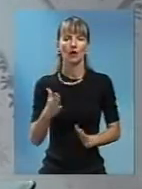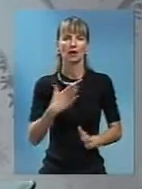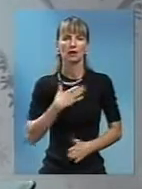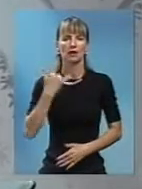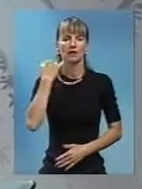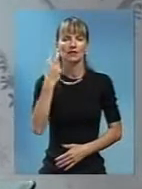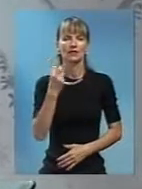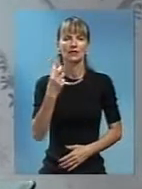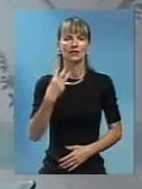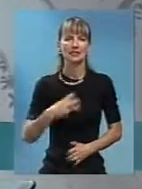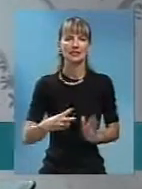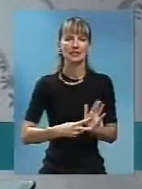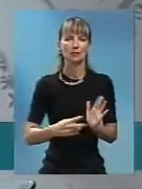телефону